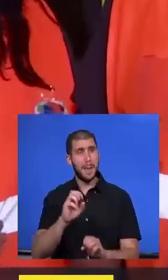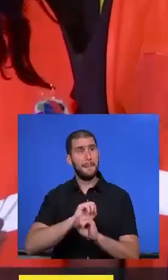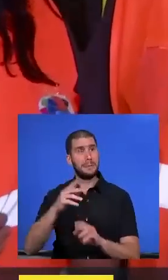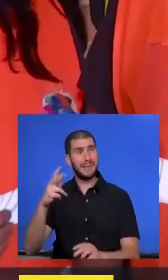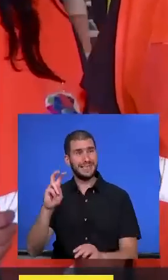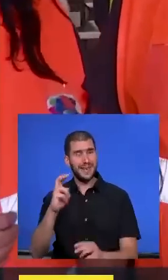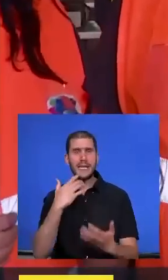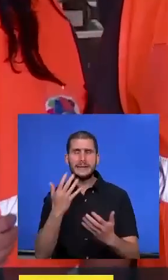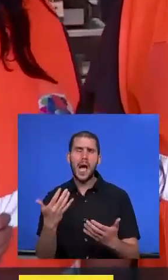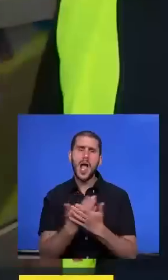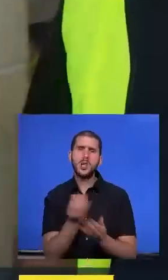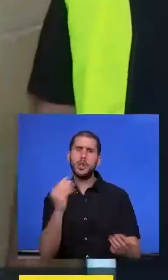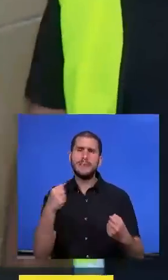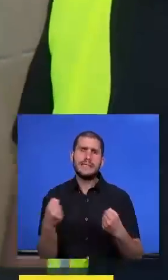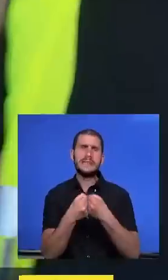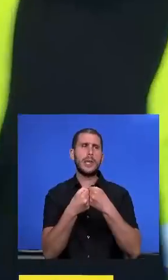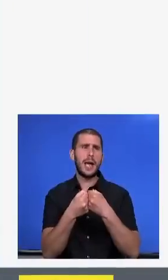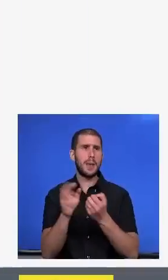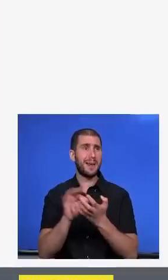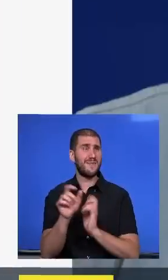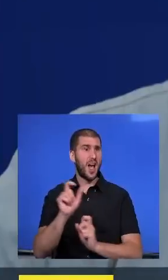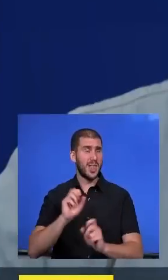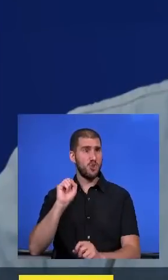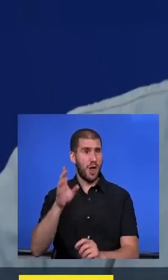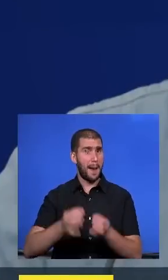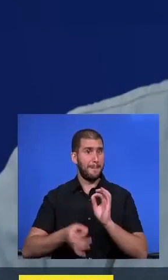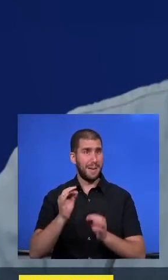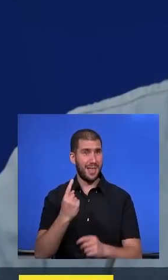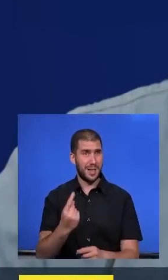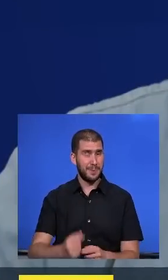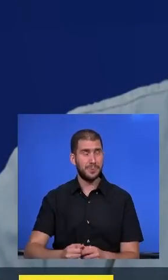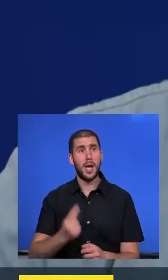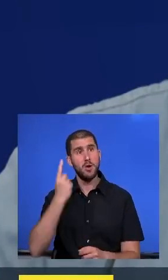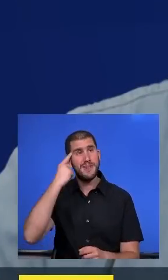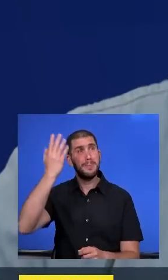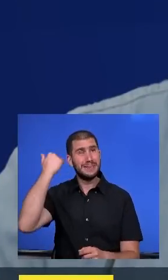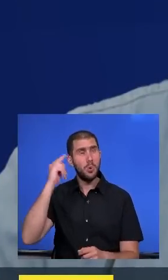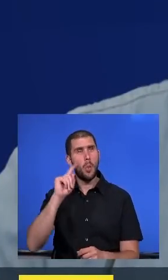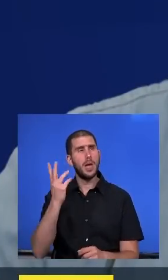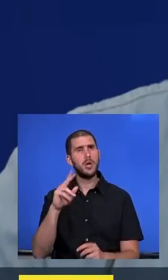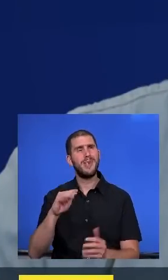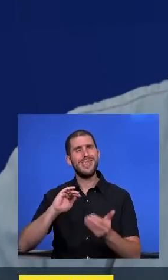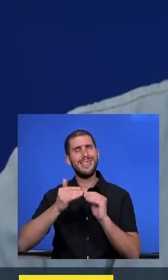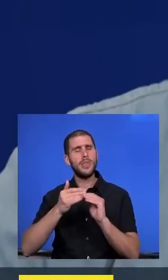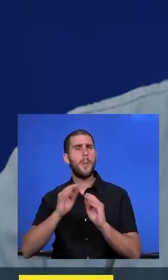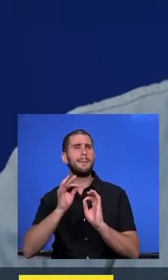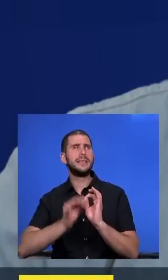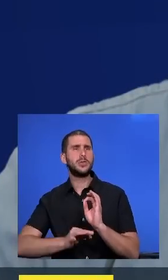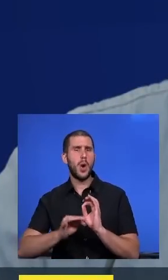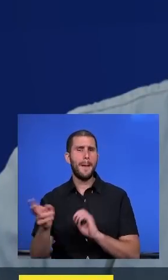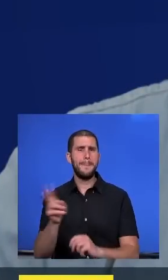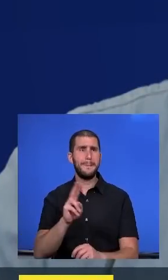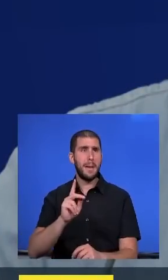עידן גרסה חדשה וסותרת לכתב ההגנה ששלח לבית הדין. סברתי בזמנו כי אולי קיים תאום מסוים בין